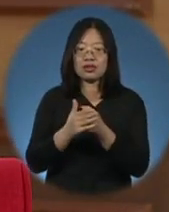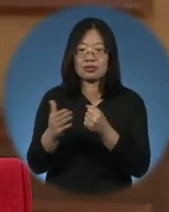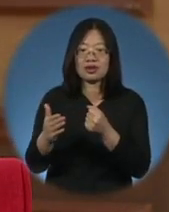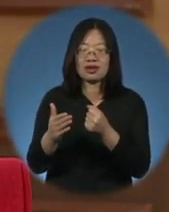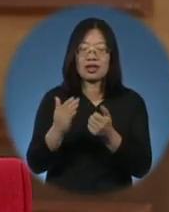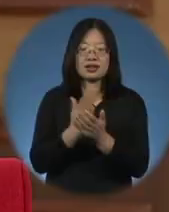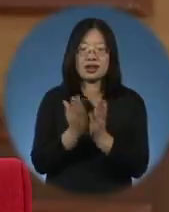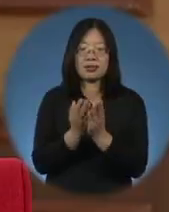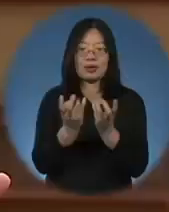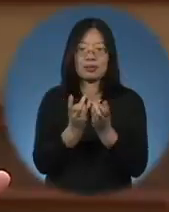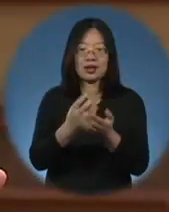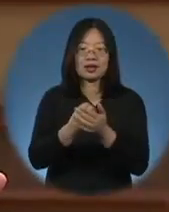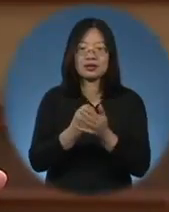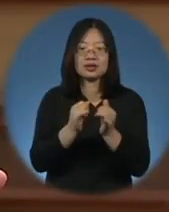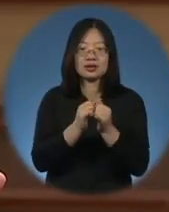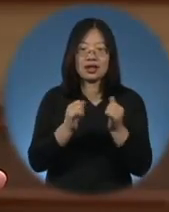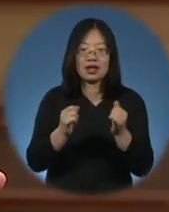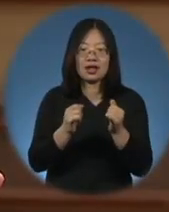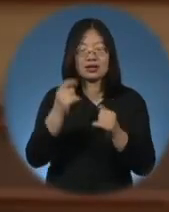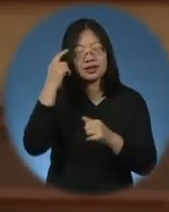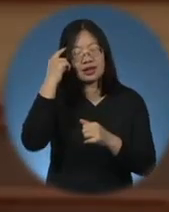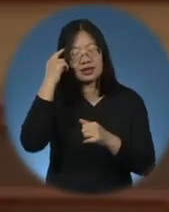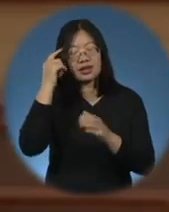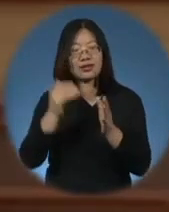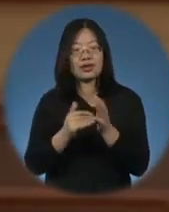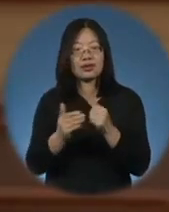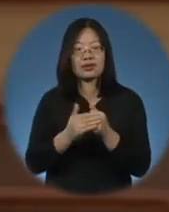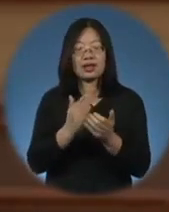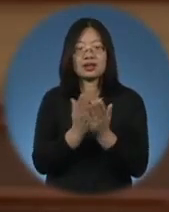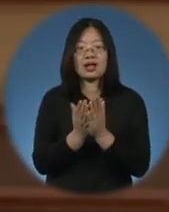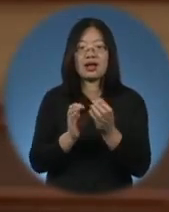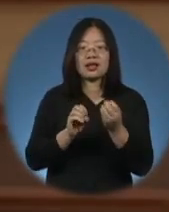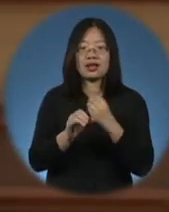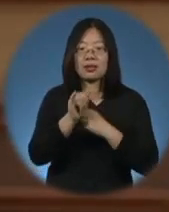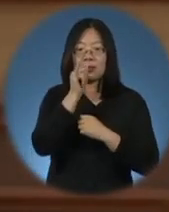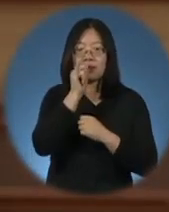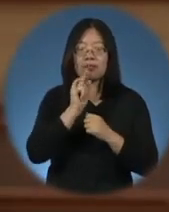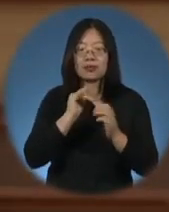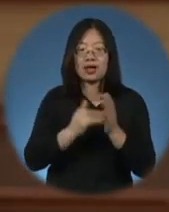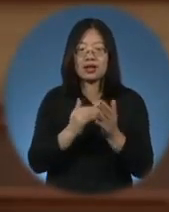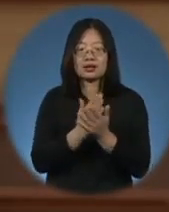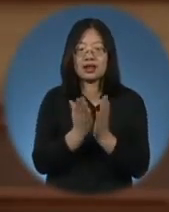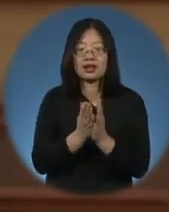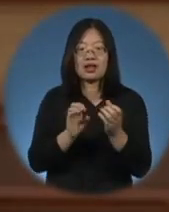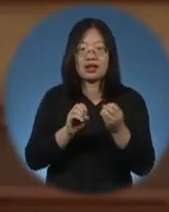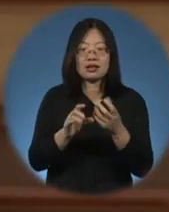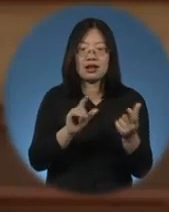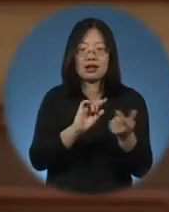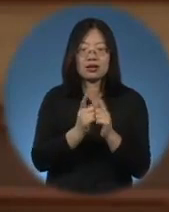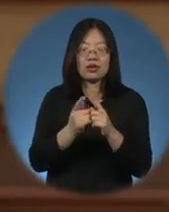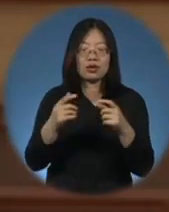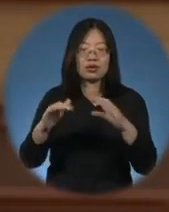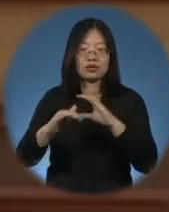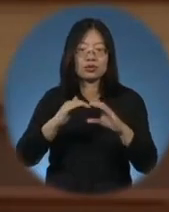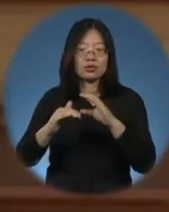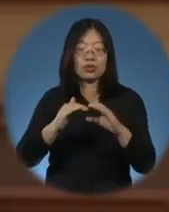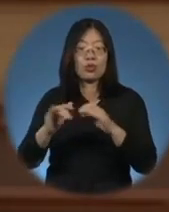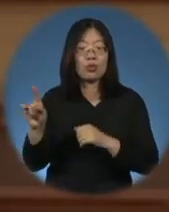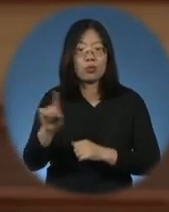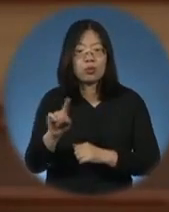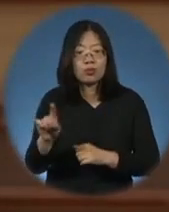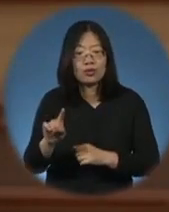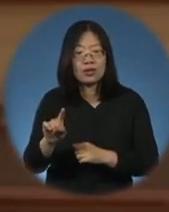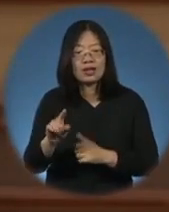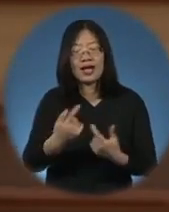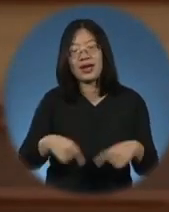예. 다양한 방법으로 사람들이 골똘히 생각해서 다양한 해답을 내놓고 예, 맞습니다. 그 다양한 해답들이 서로 소통하는 것이 맞습니다.